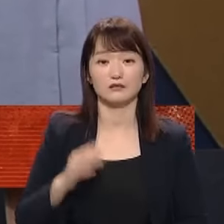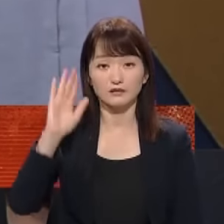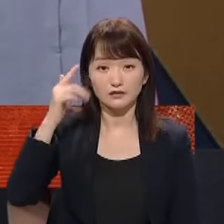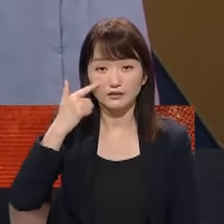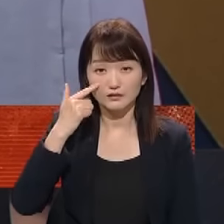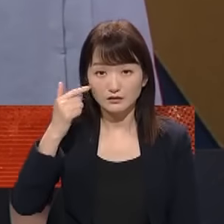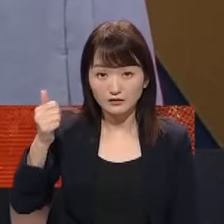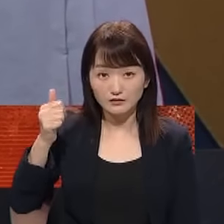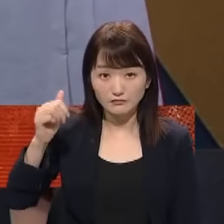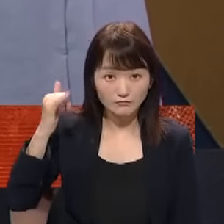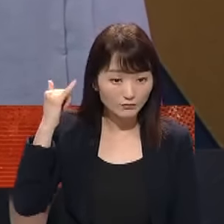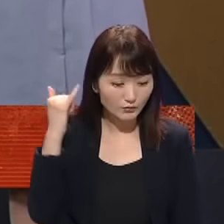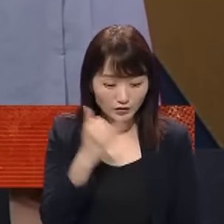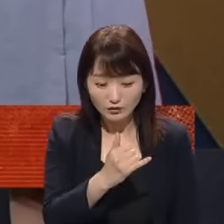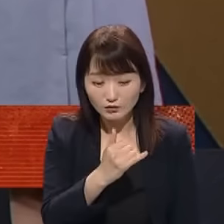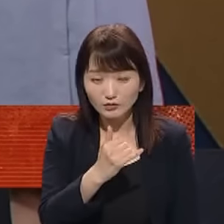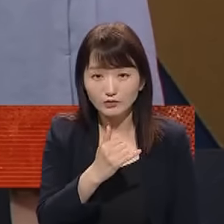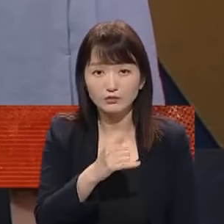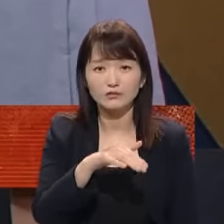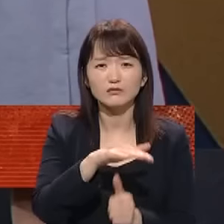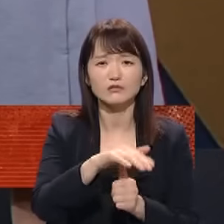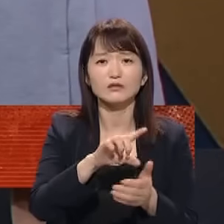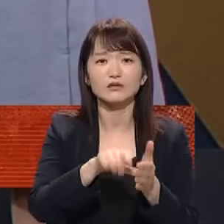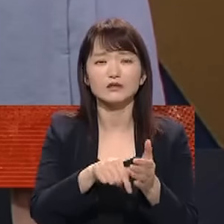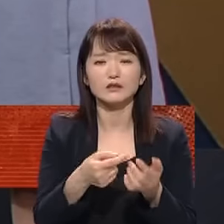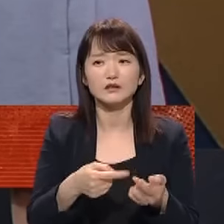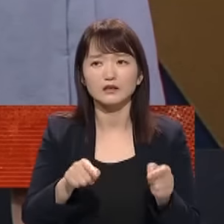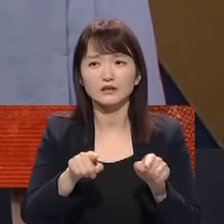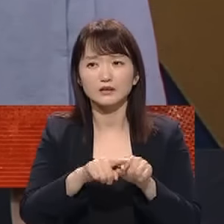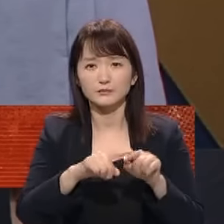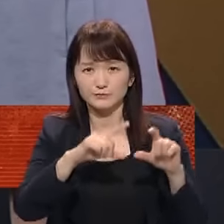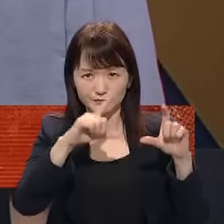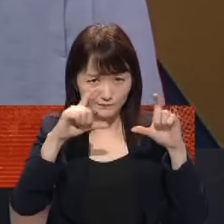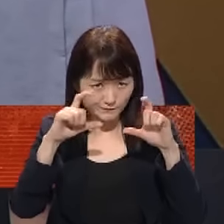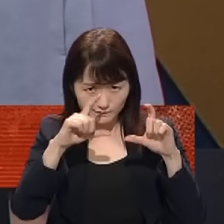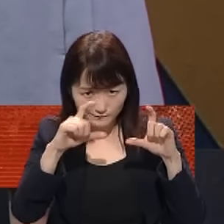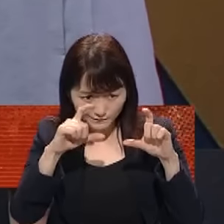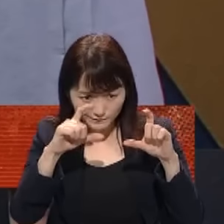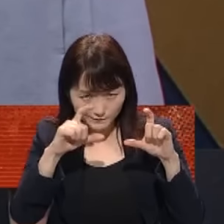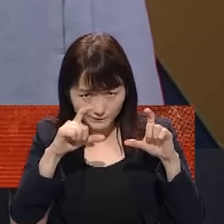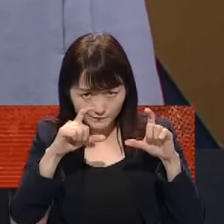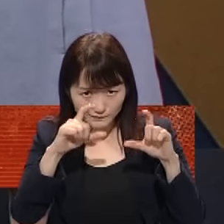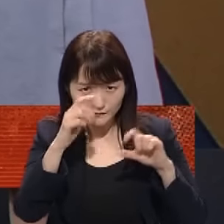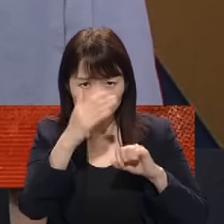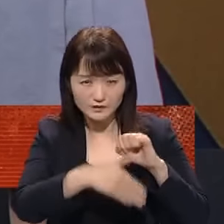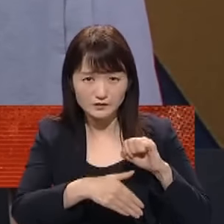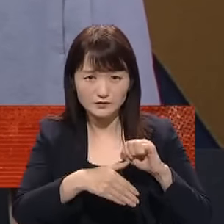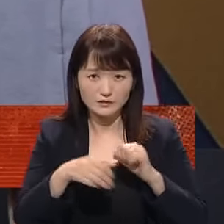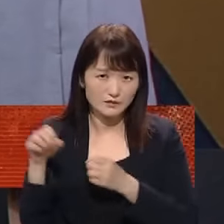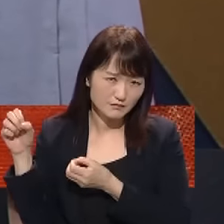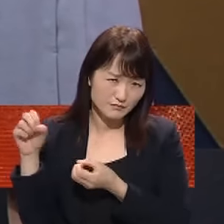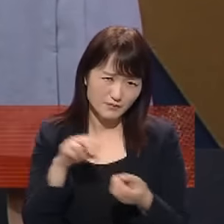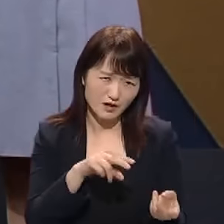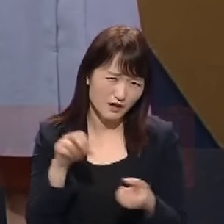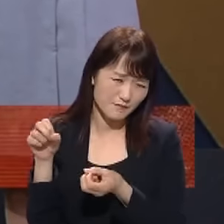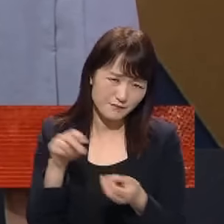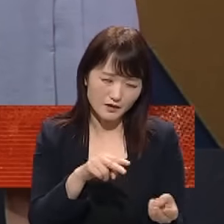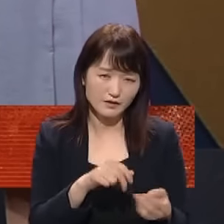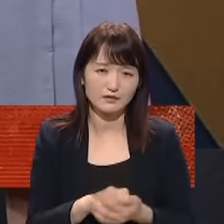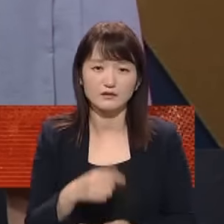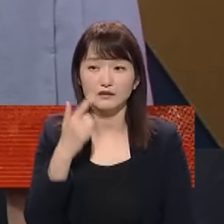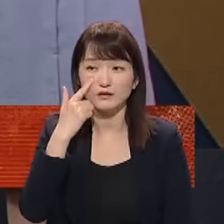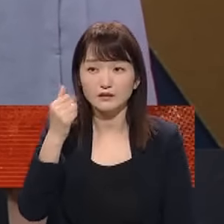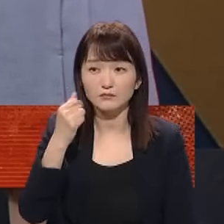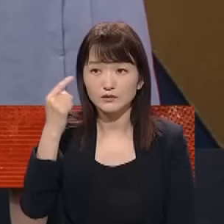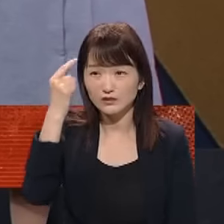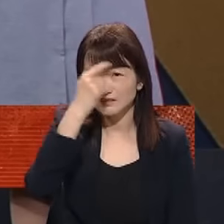최근 아버지에게서 연락이 왔습니다. 어린 시절 함께 찍은 가족 사진을 수십 통이나 보낸 겁니다. 그런데